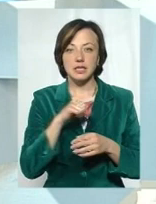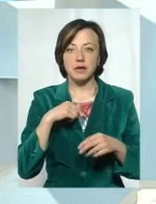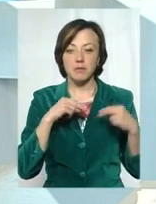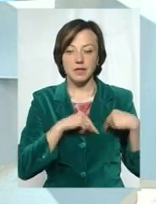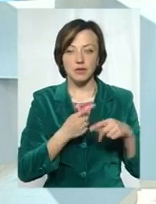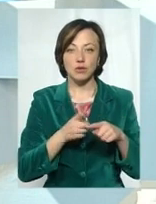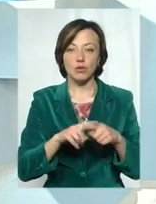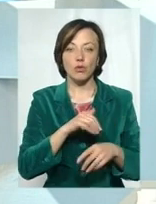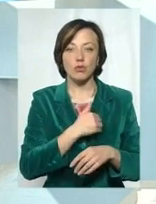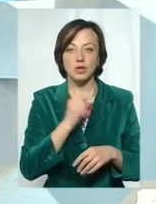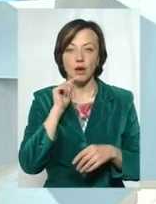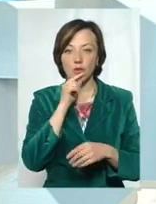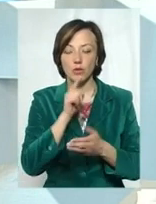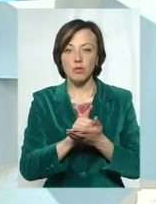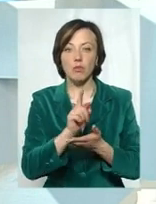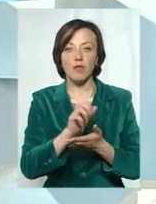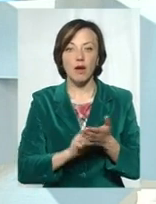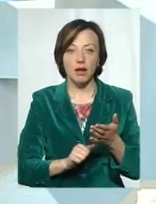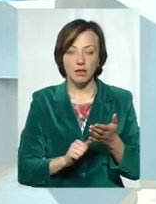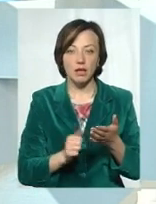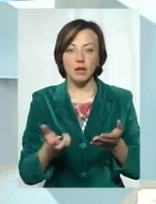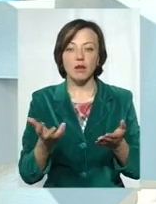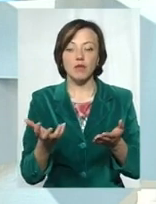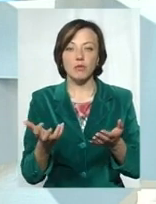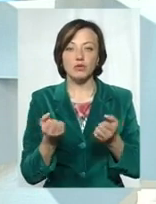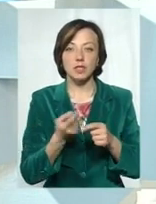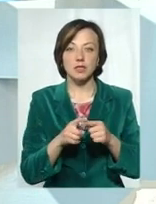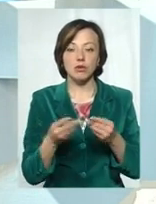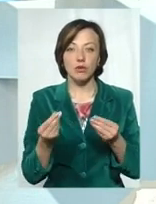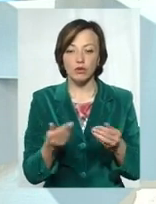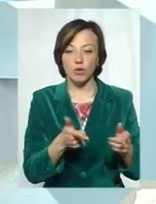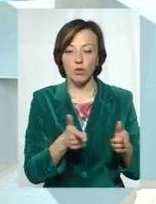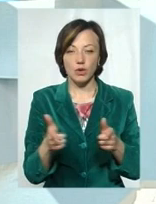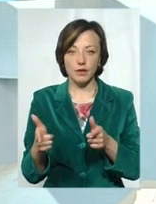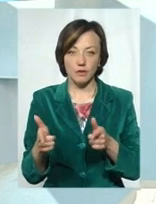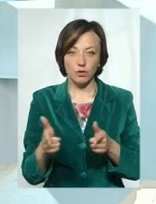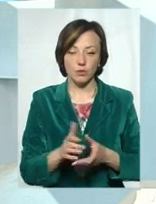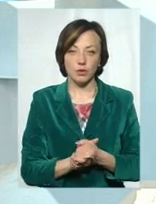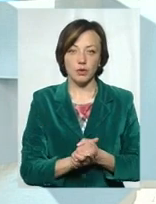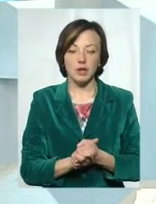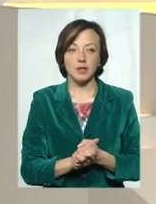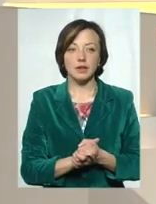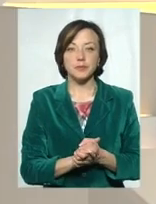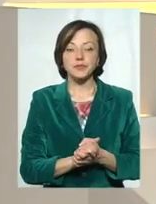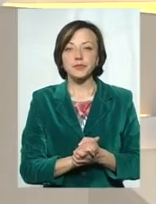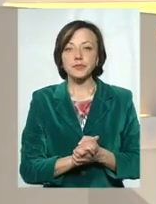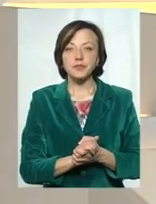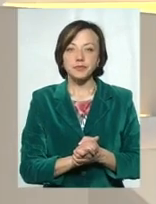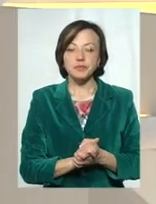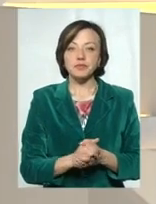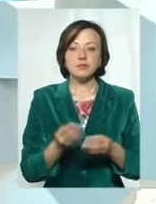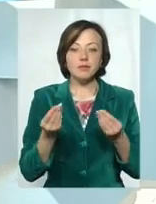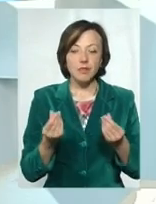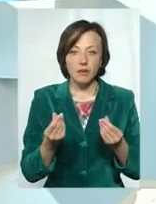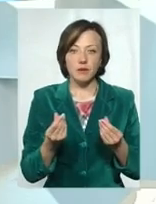хоче. Він економить податки, получає ці гроші готівкою. Ну, так би мовити, так би мовити, в конвертах.